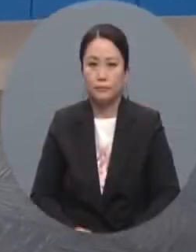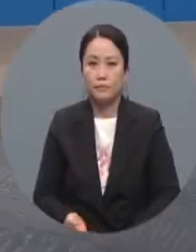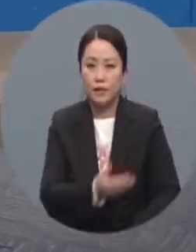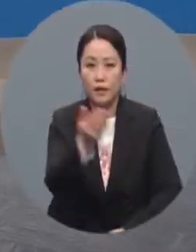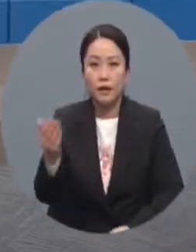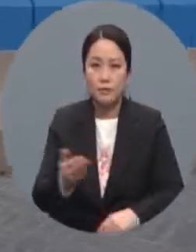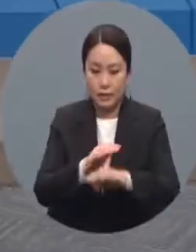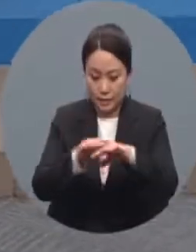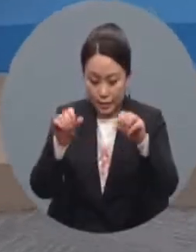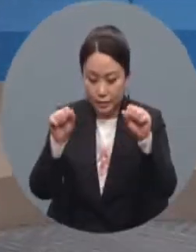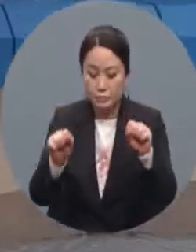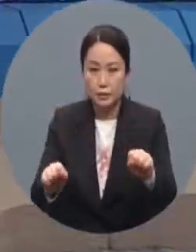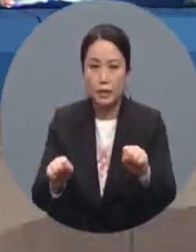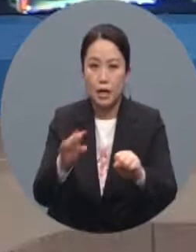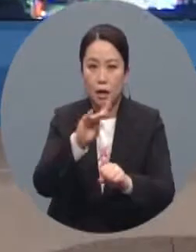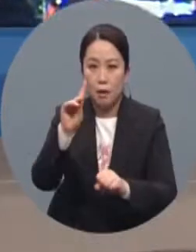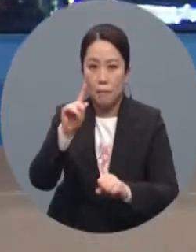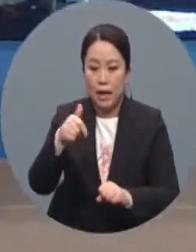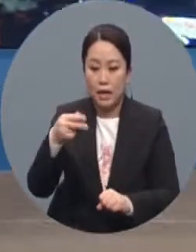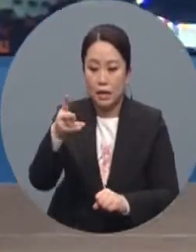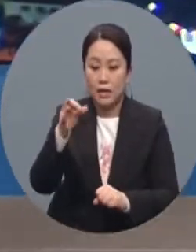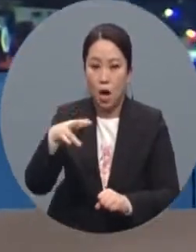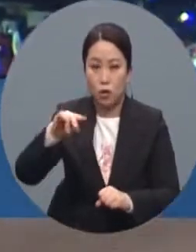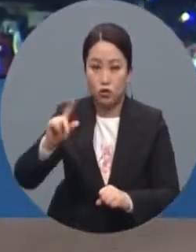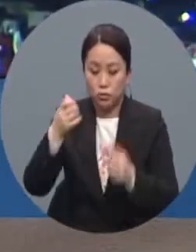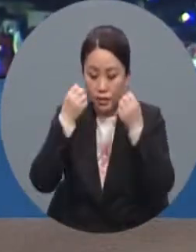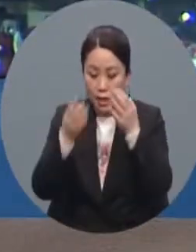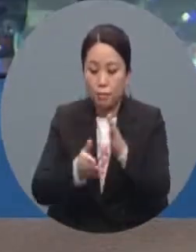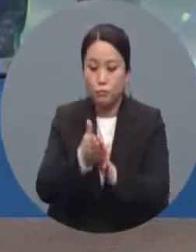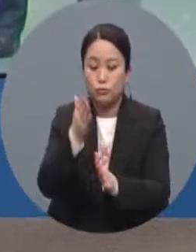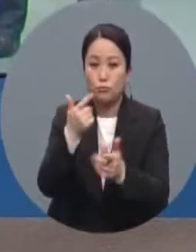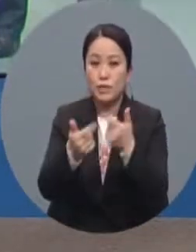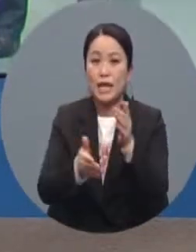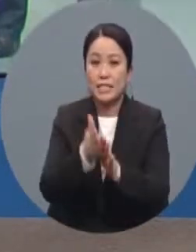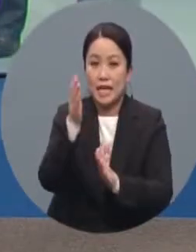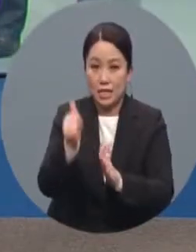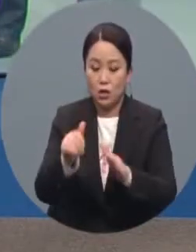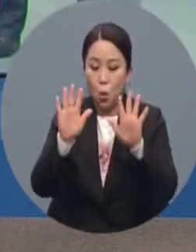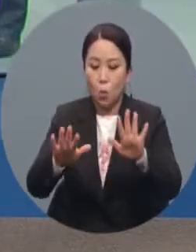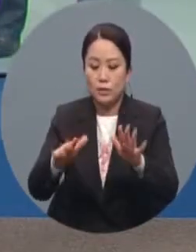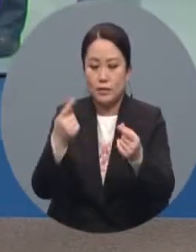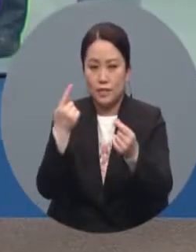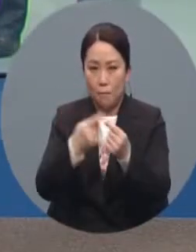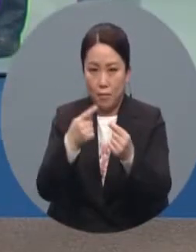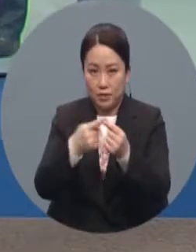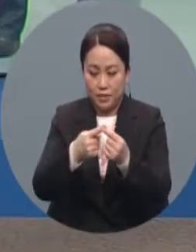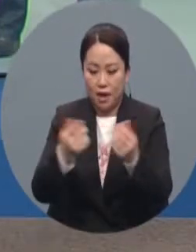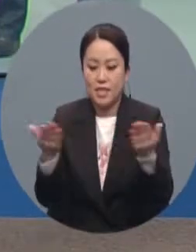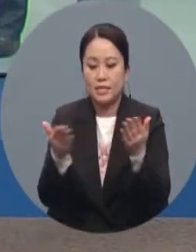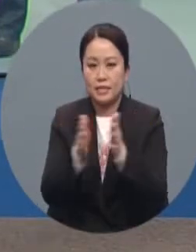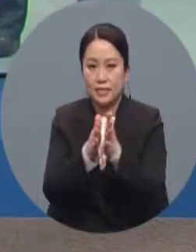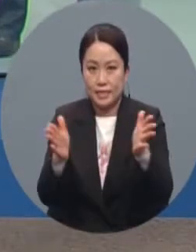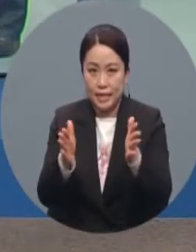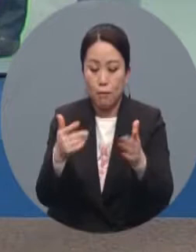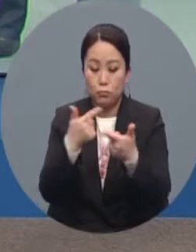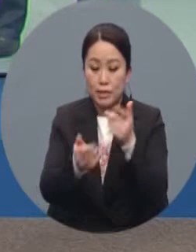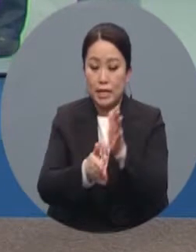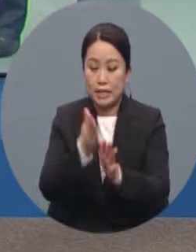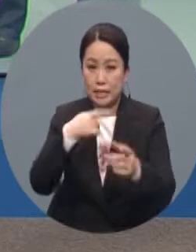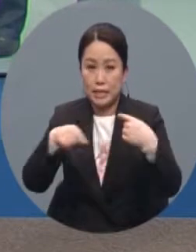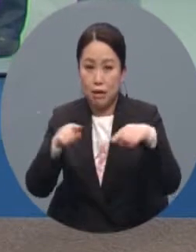여러분 안녕하십니까? 박형준 신임 부산시장이 오늘 첫 업무를 시작했습니다. 부산시정을